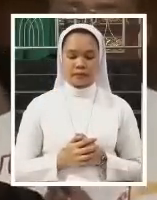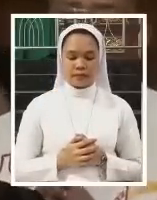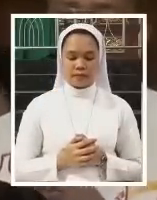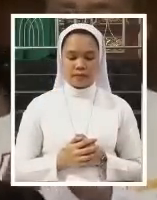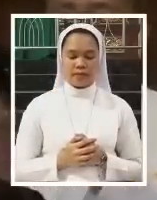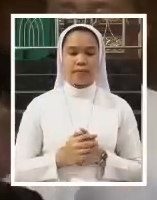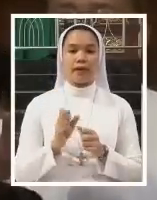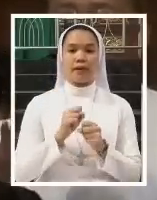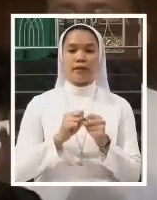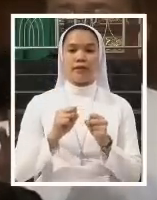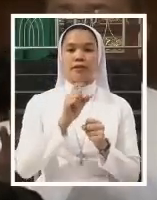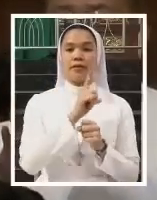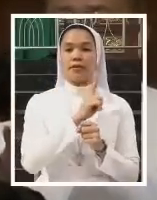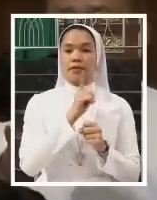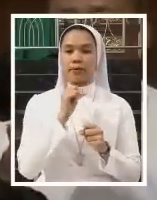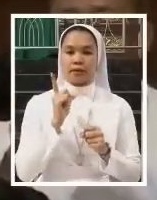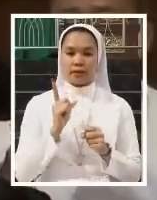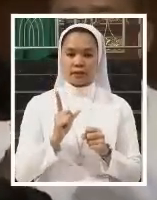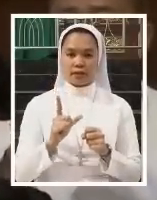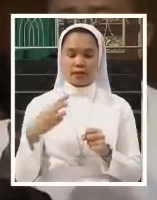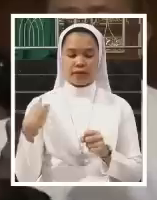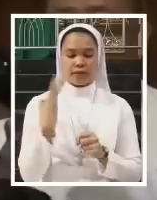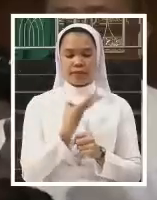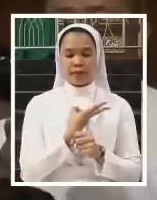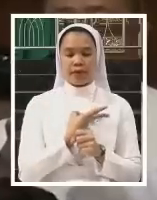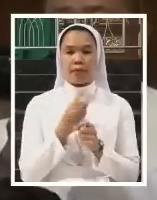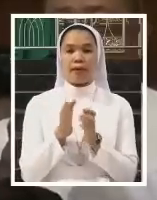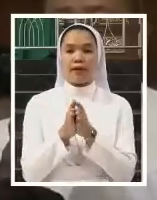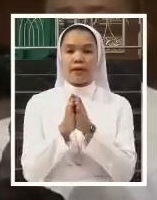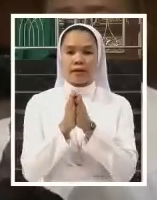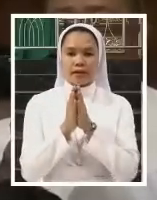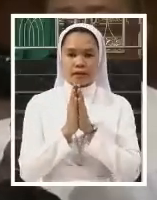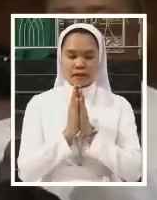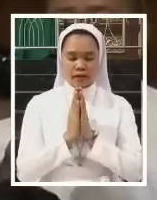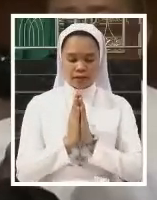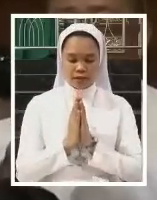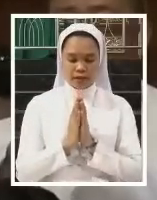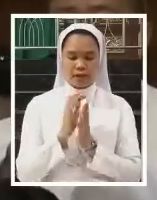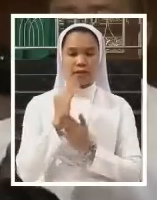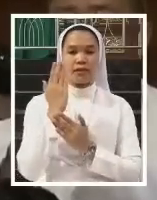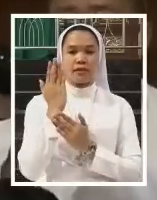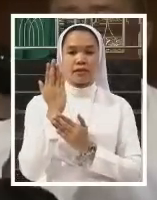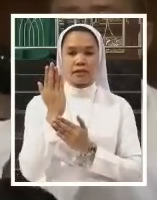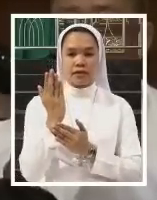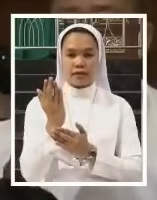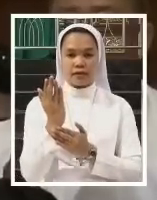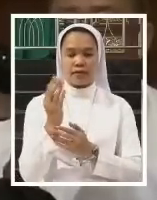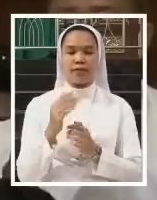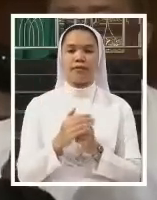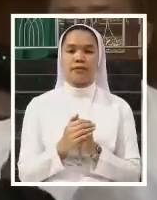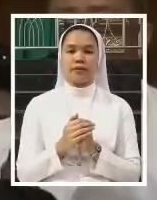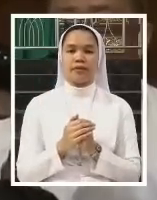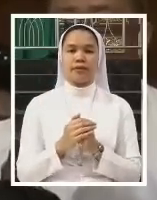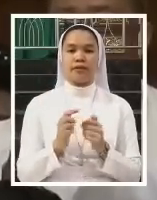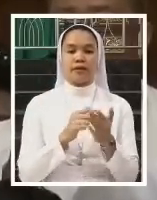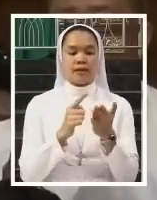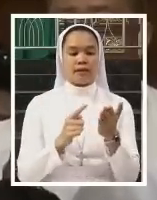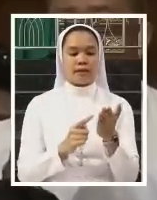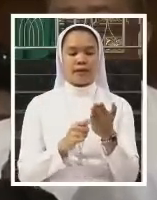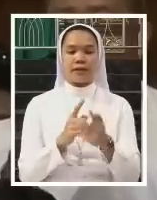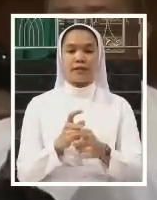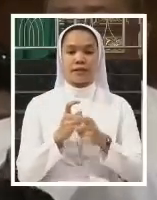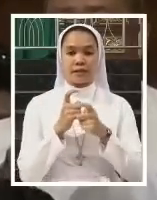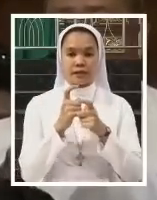Kaya kagurangnan, kami nakikimaherak na nagaarang sa imo, na ining mga atang